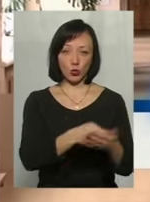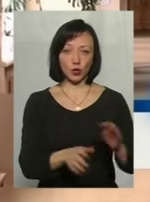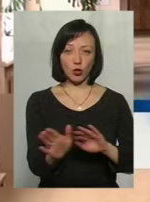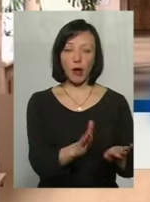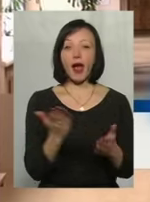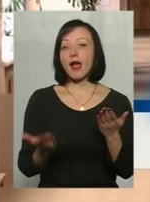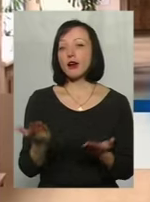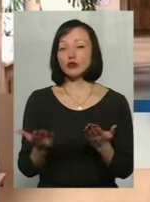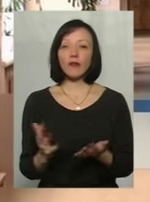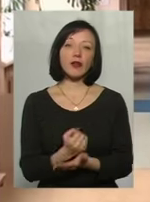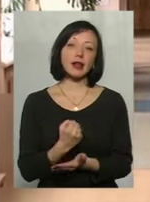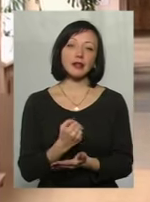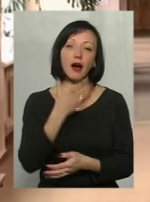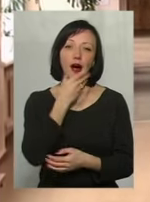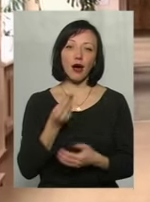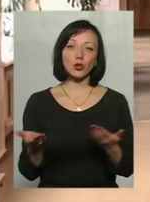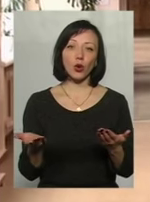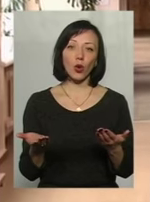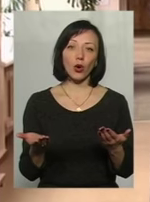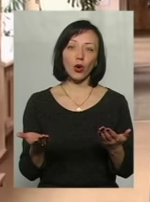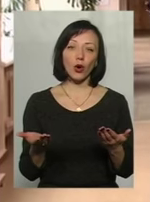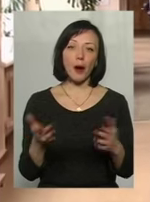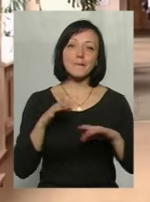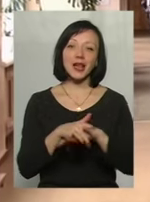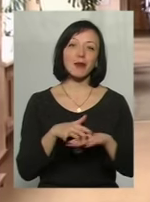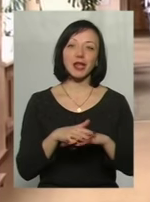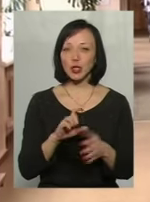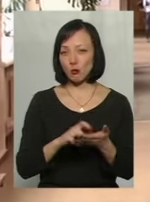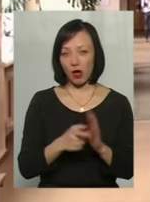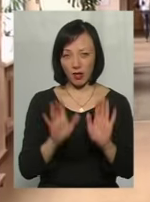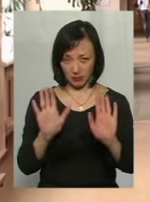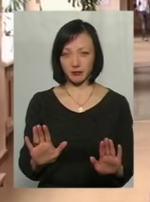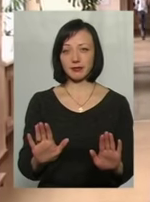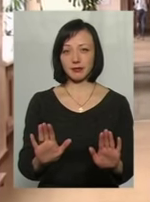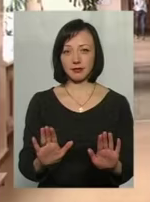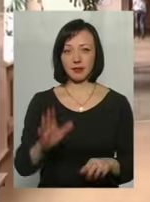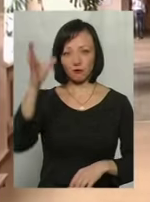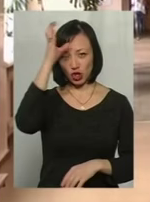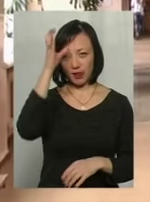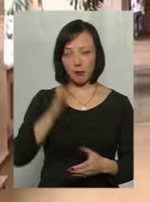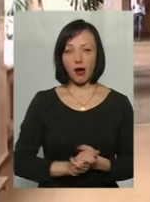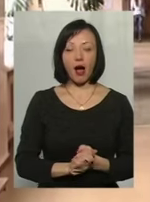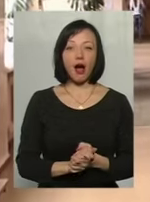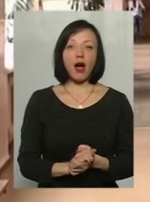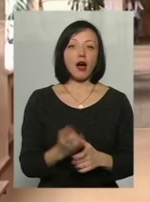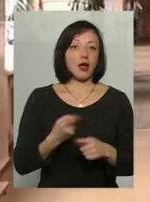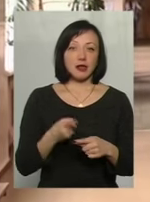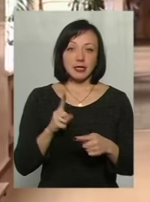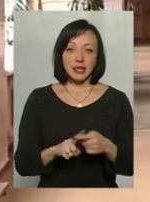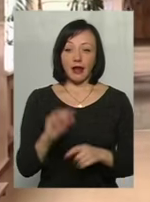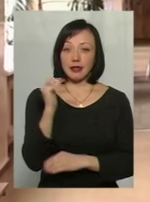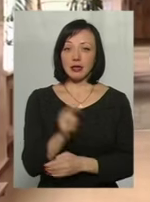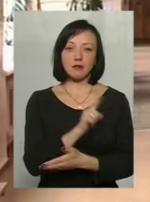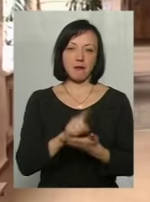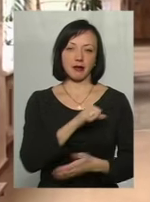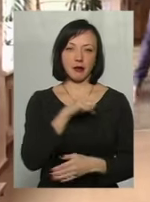Якщо в нього вийде гарно там в математичному класі, хай буде нам там вченим. Ну тому це дитина має